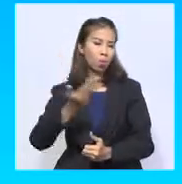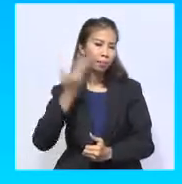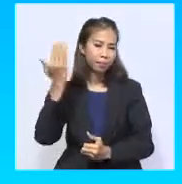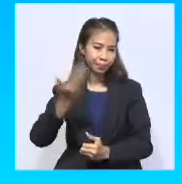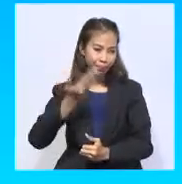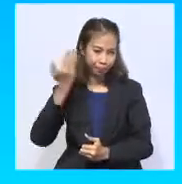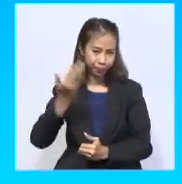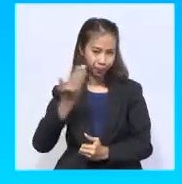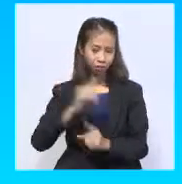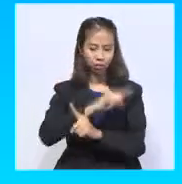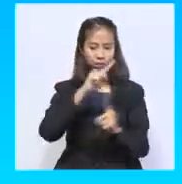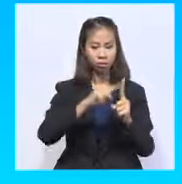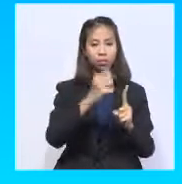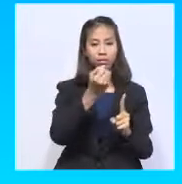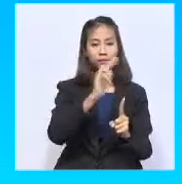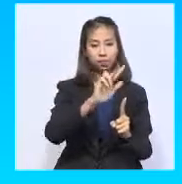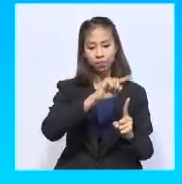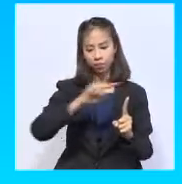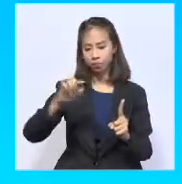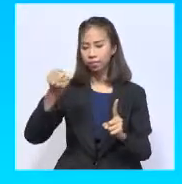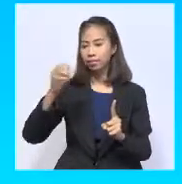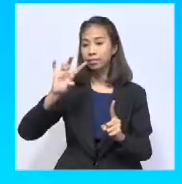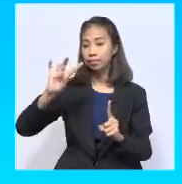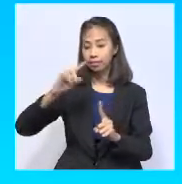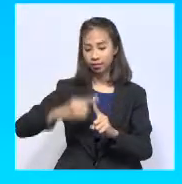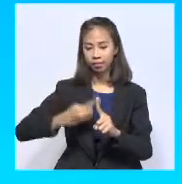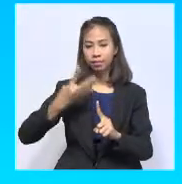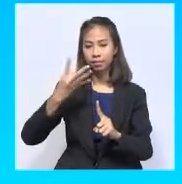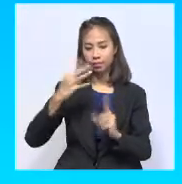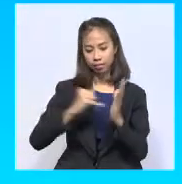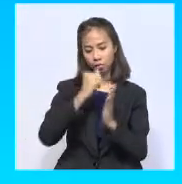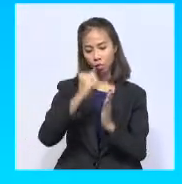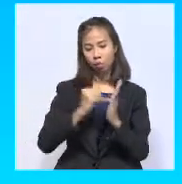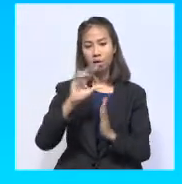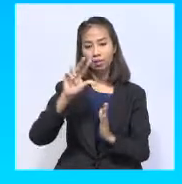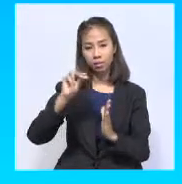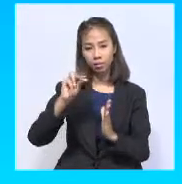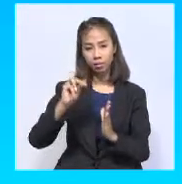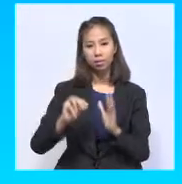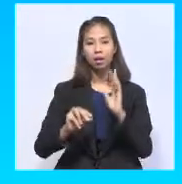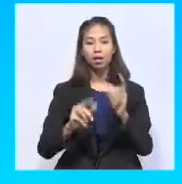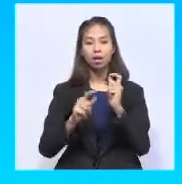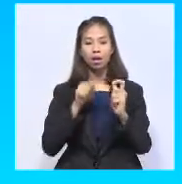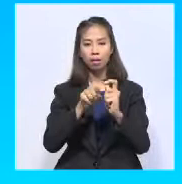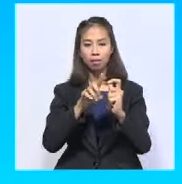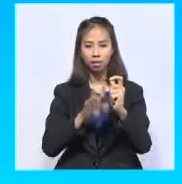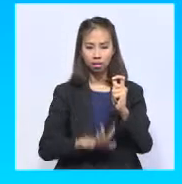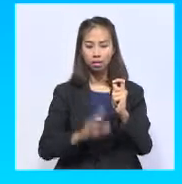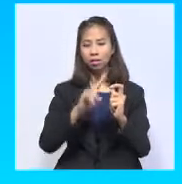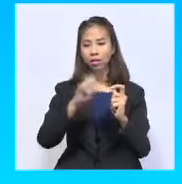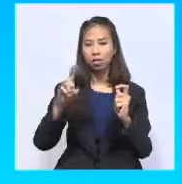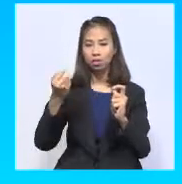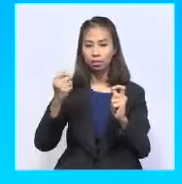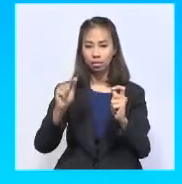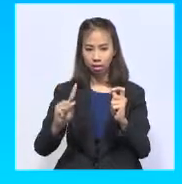ยจากลมในช่วงวันที่13-17เมษายนที่ผ่านมารวม30จังหวัดค่ะ111อำเภอ209ต